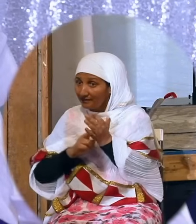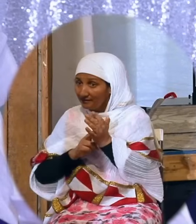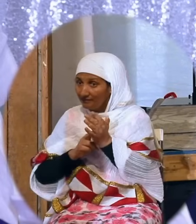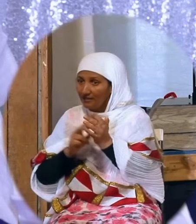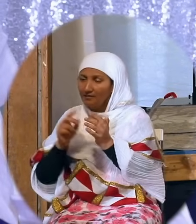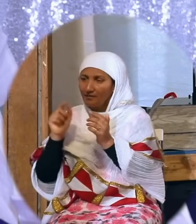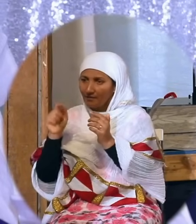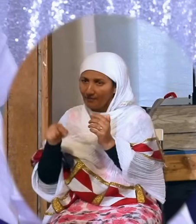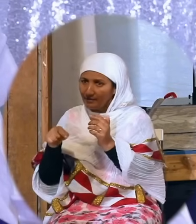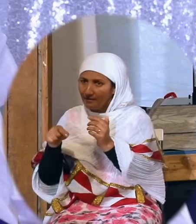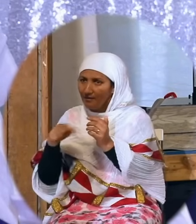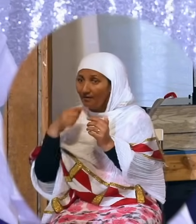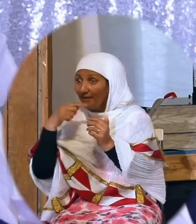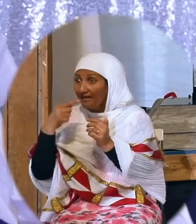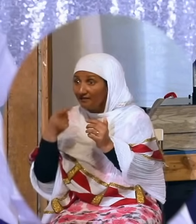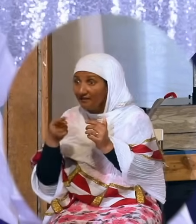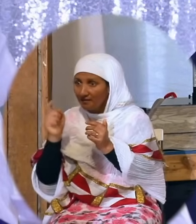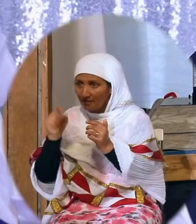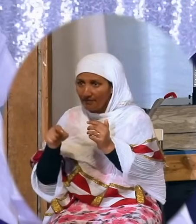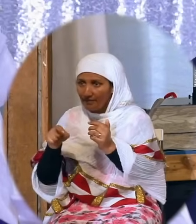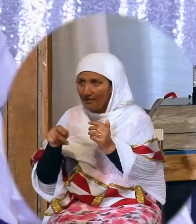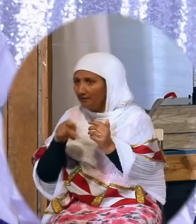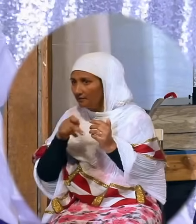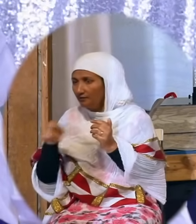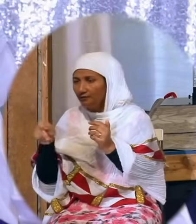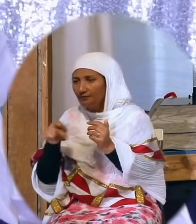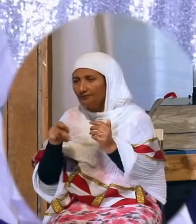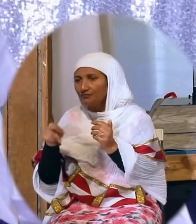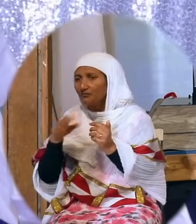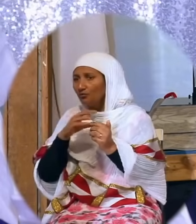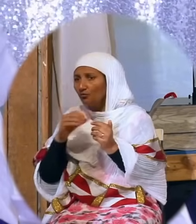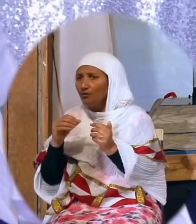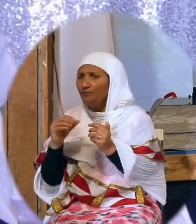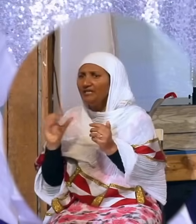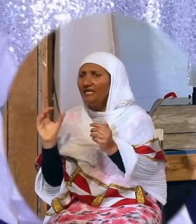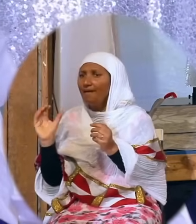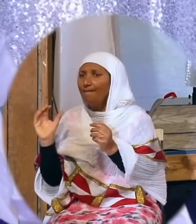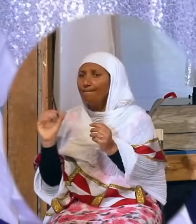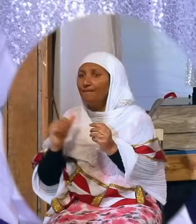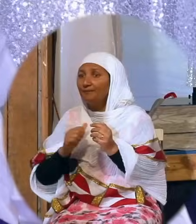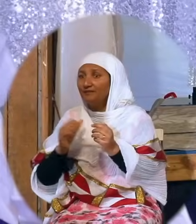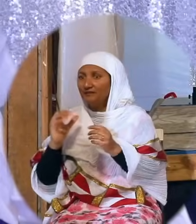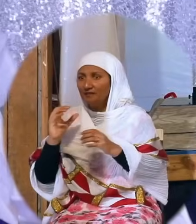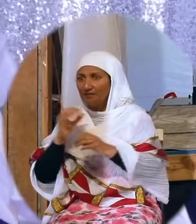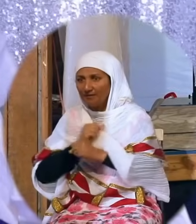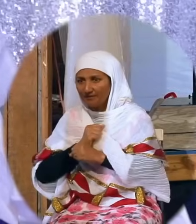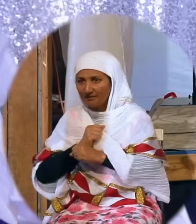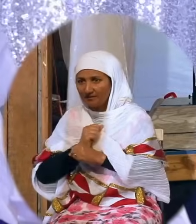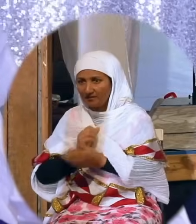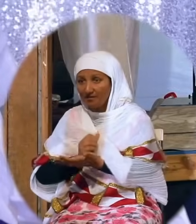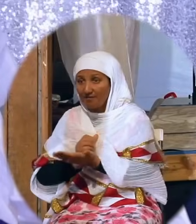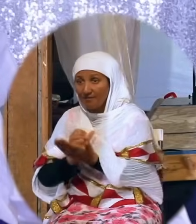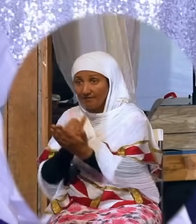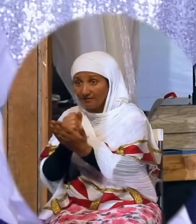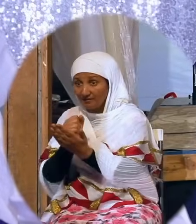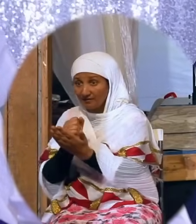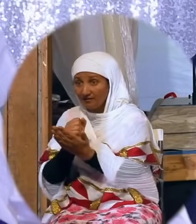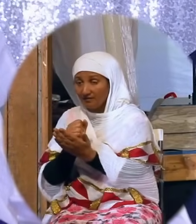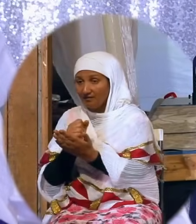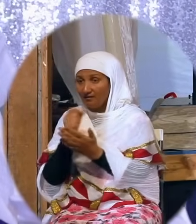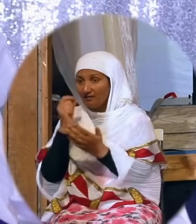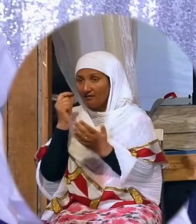ኃጢአት ኃጢአት እንጂ ወይም በመብት ስም አስታኮ ሊሆን ይችላል ወይም